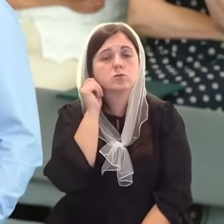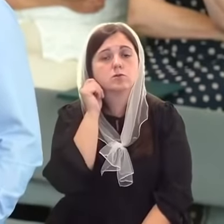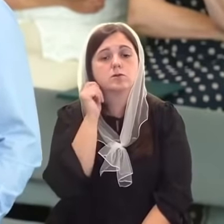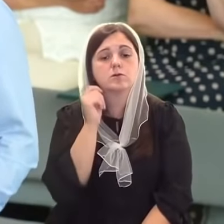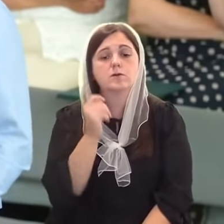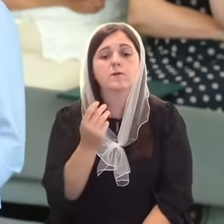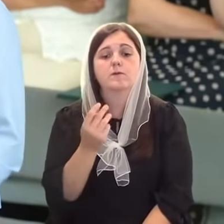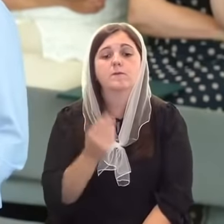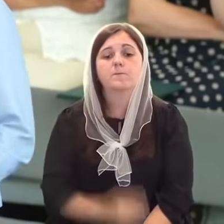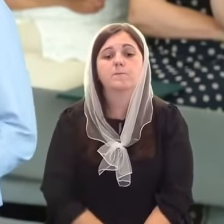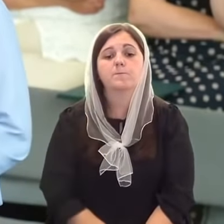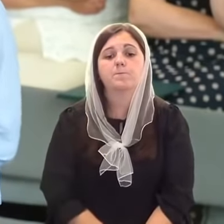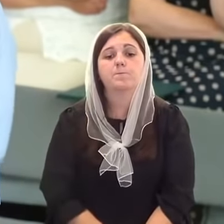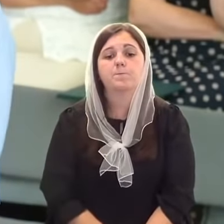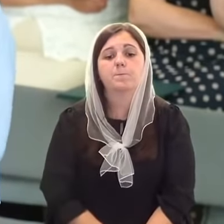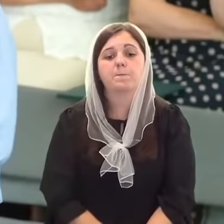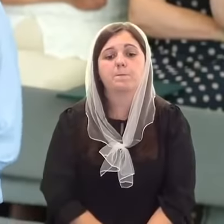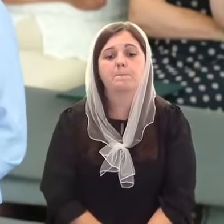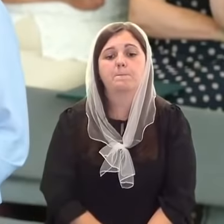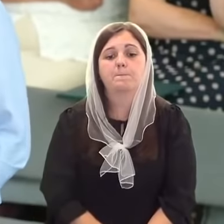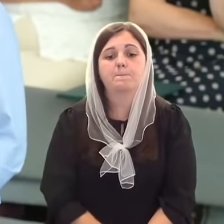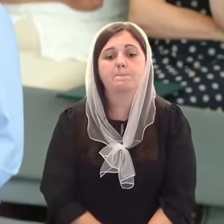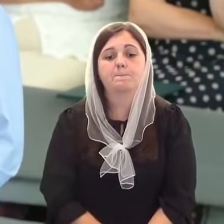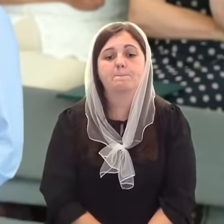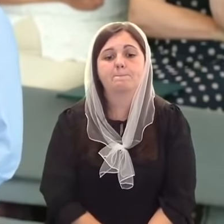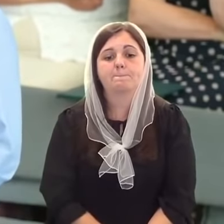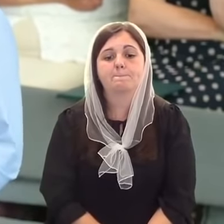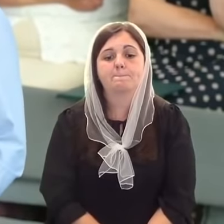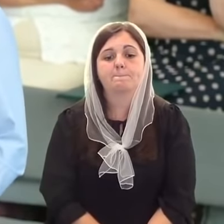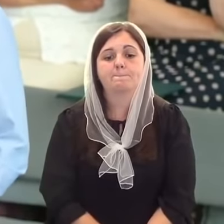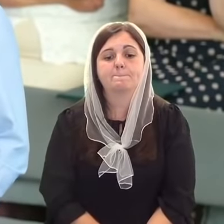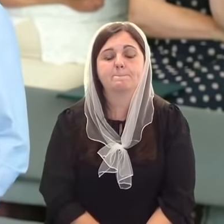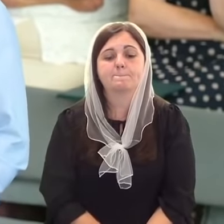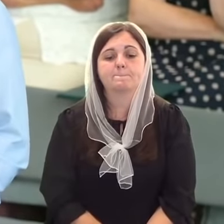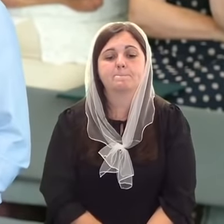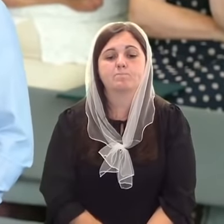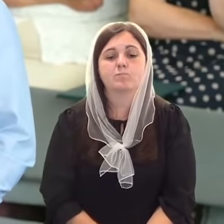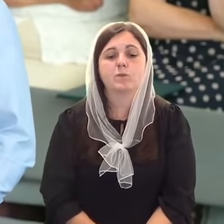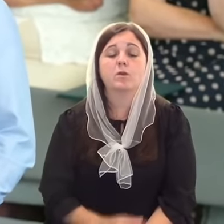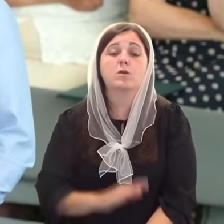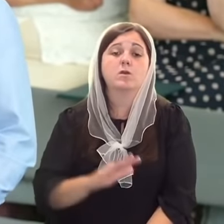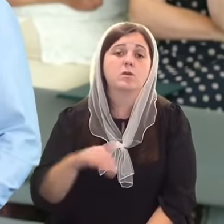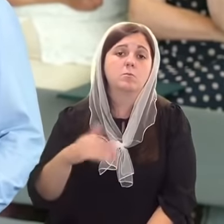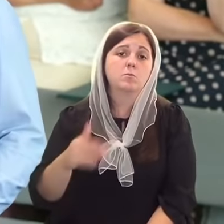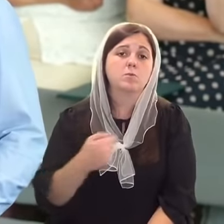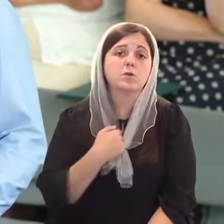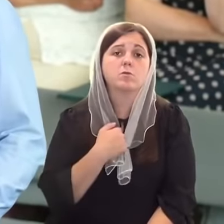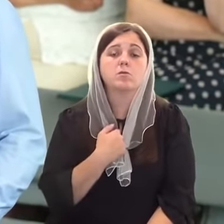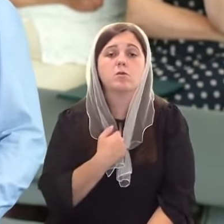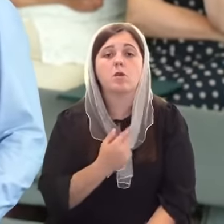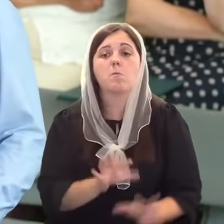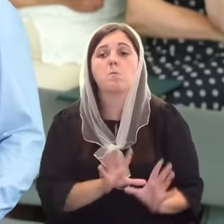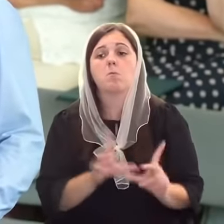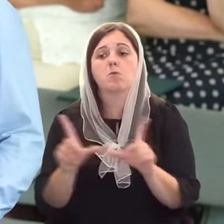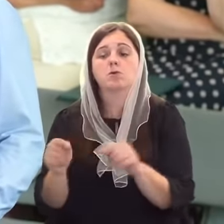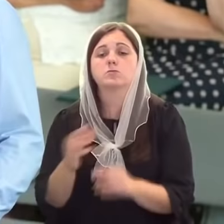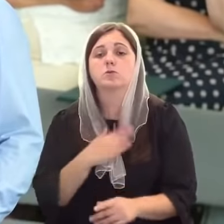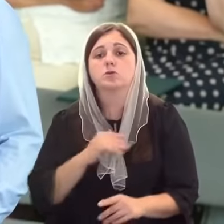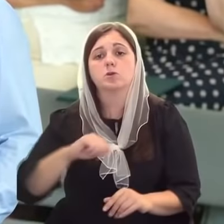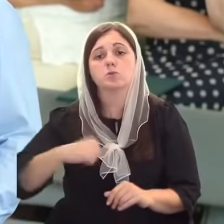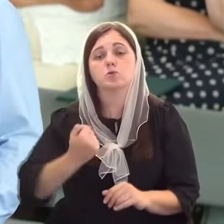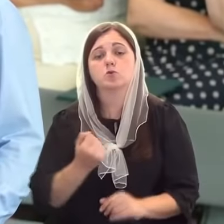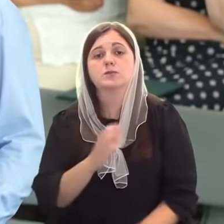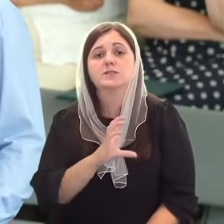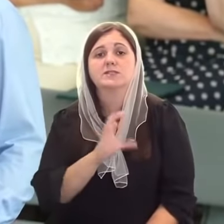В 2017 году, 5 августа, я поехал со своим другом Сережей, мы вместе выросли в